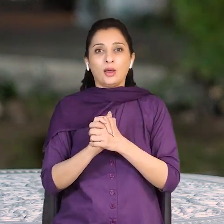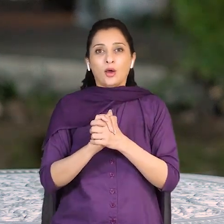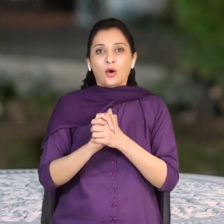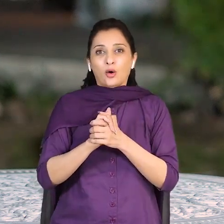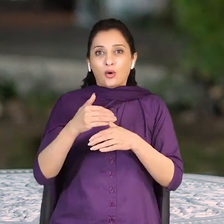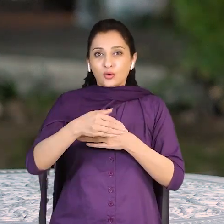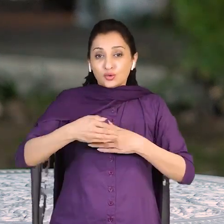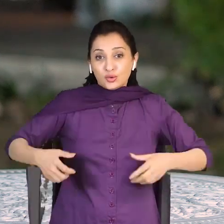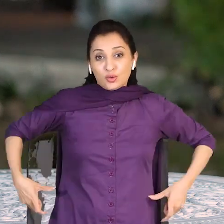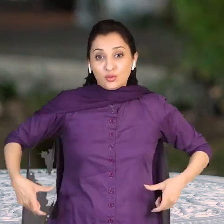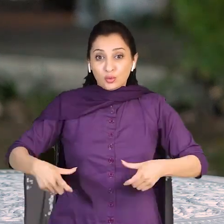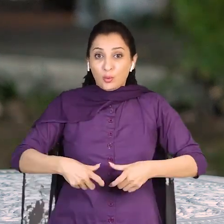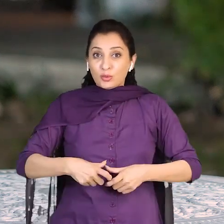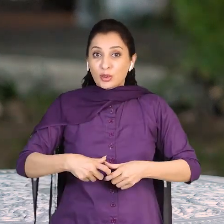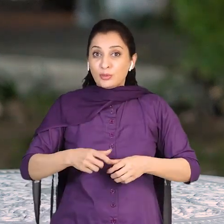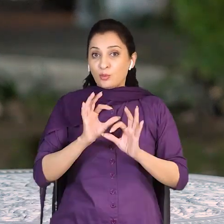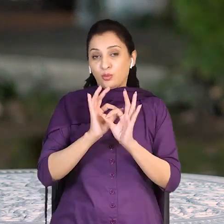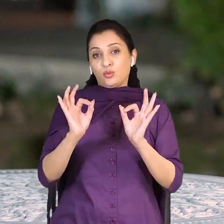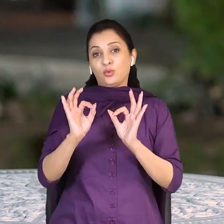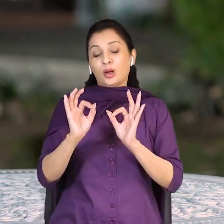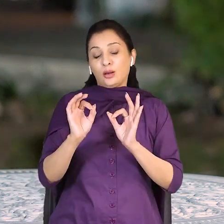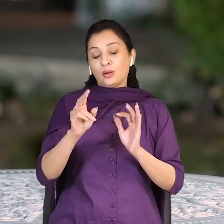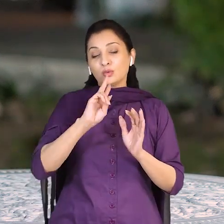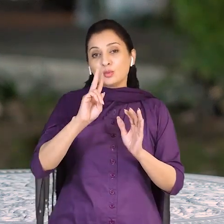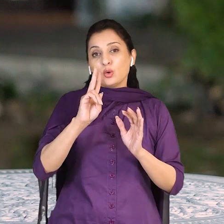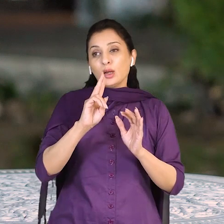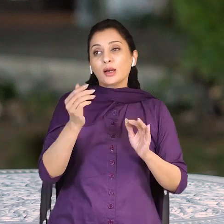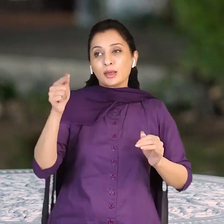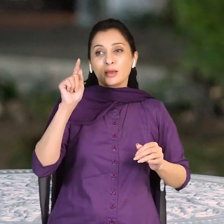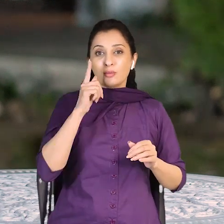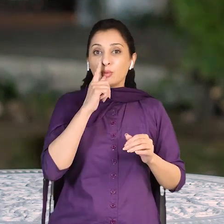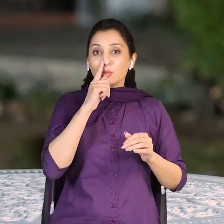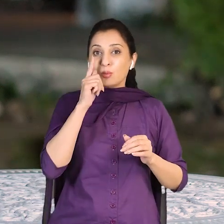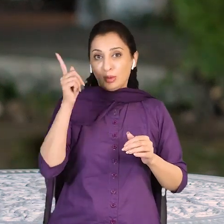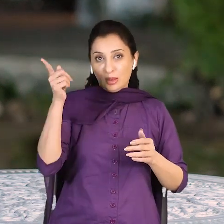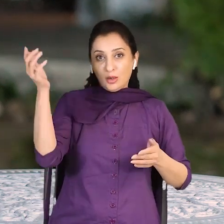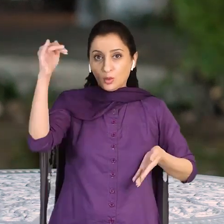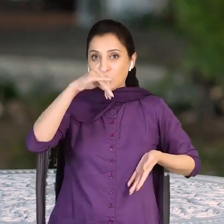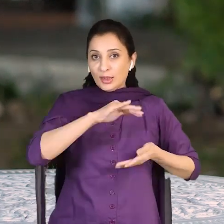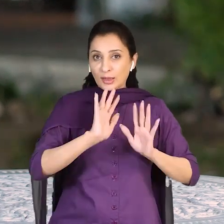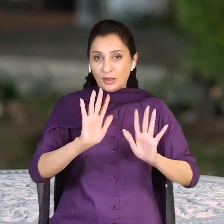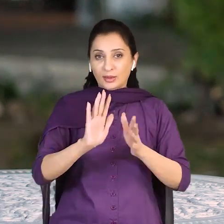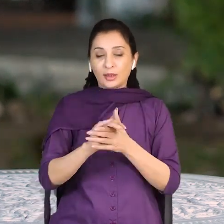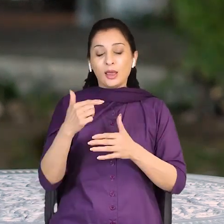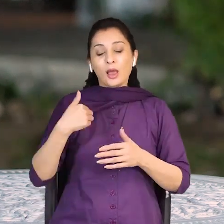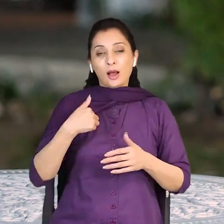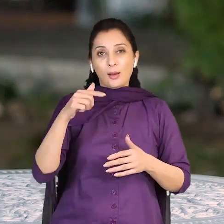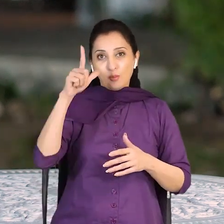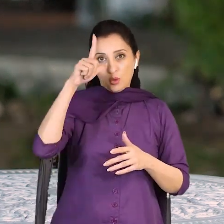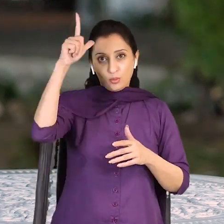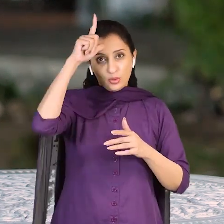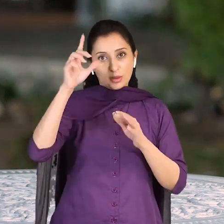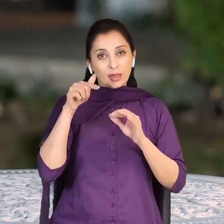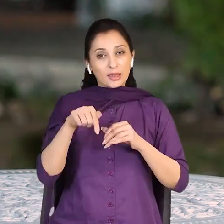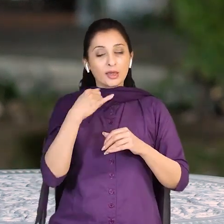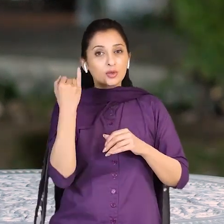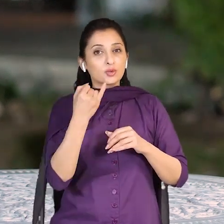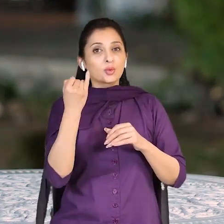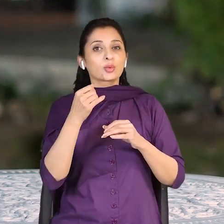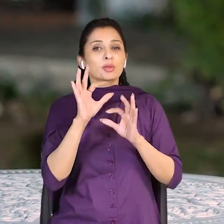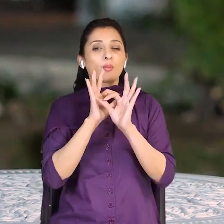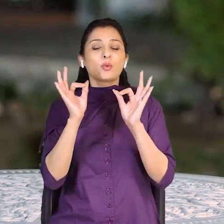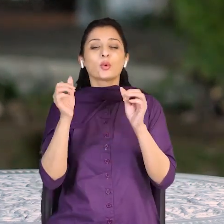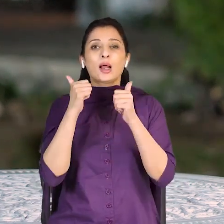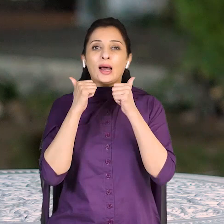था और शुक्र है कि अल्लाह का खैर व आफ़ियत से कि वो टूर हो गया और सिक्योरिटी ने भी उनकी मान लिया कि वो